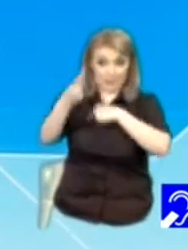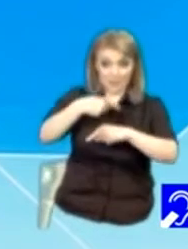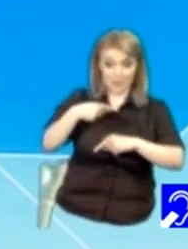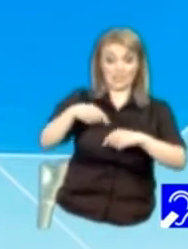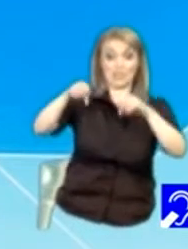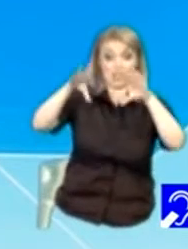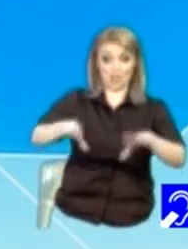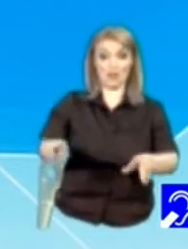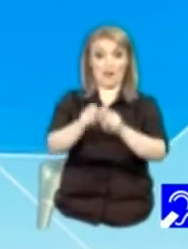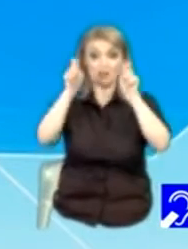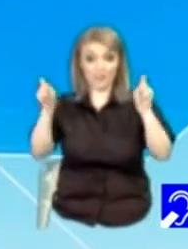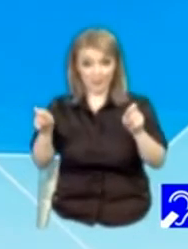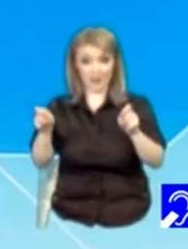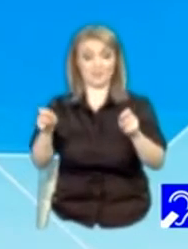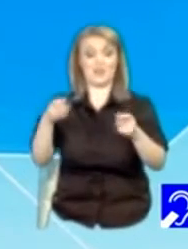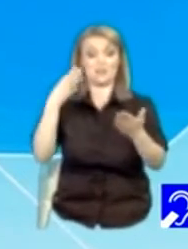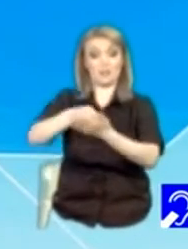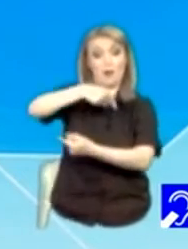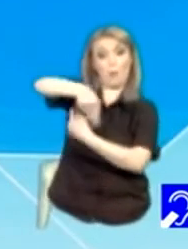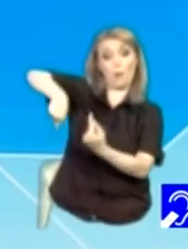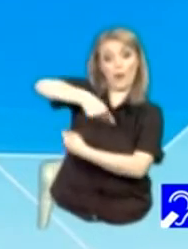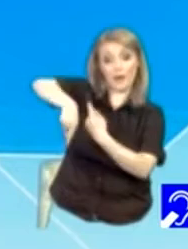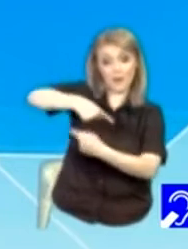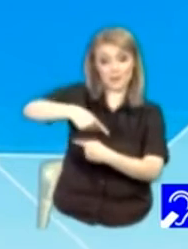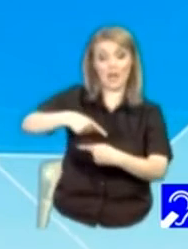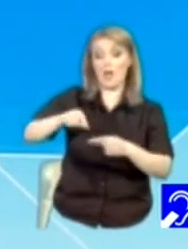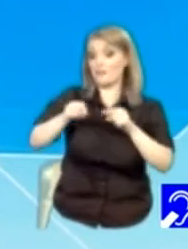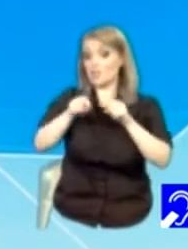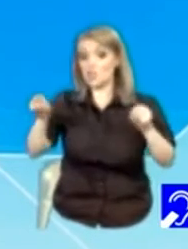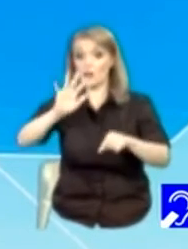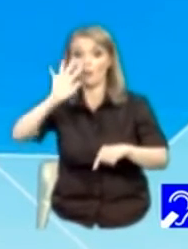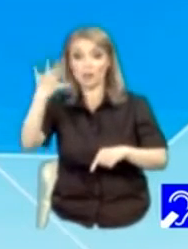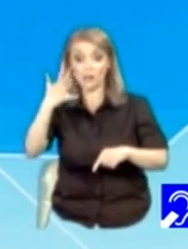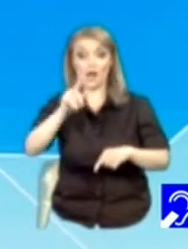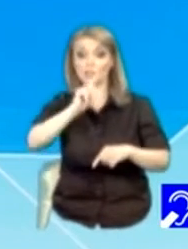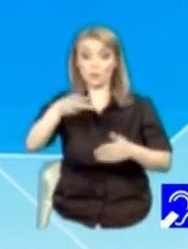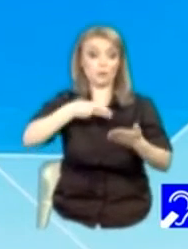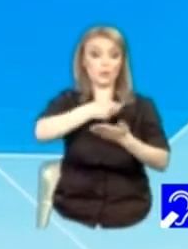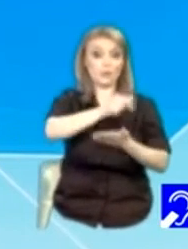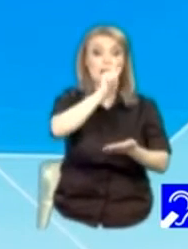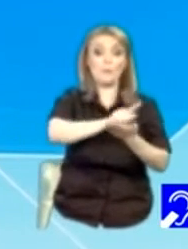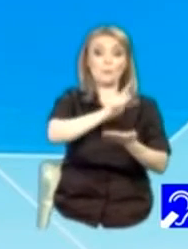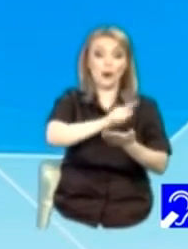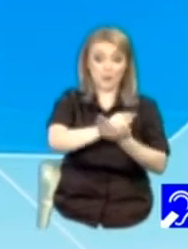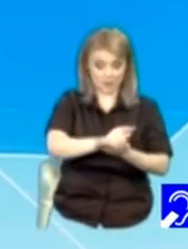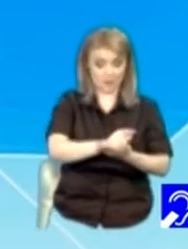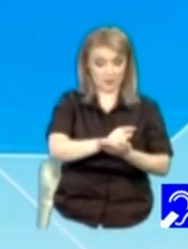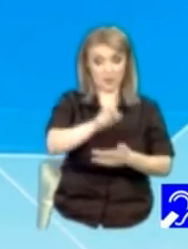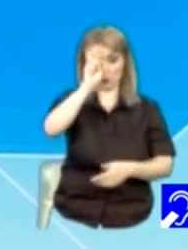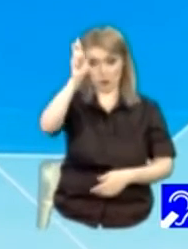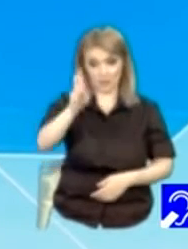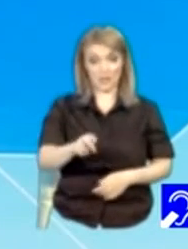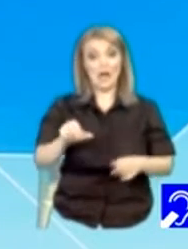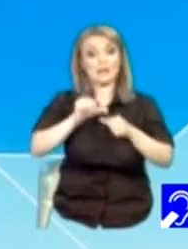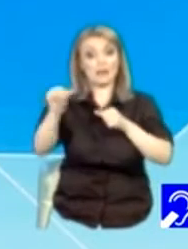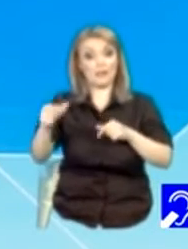afacere locală, strategică, pe un termen de 5 ani de zile, să-i scutim de oricare tip de taxă. Dincolo